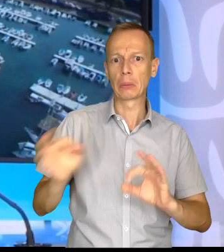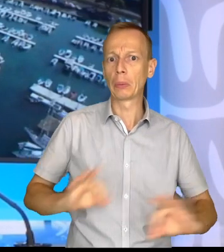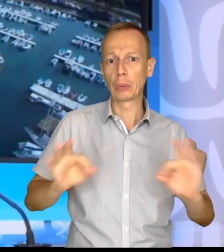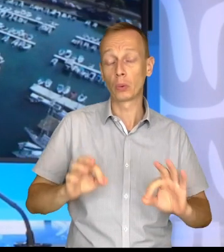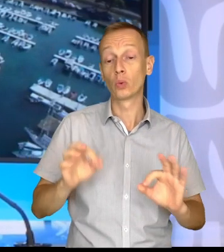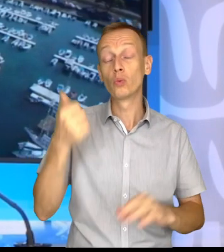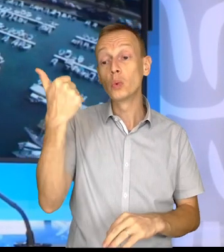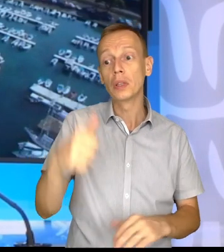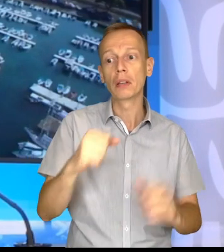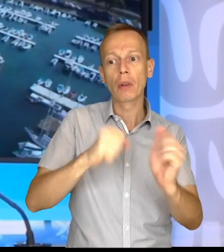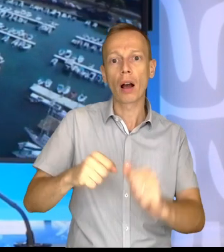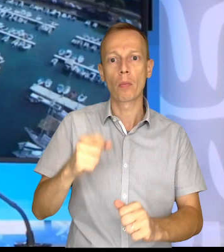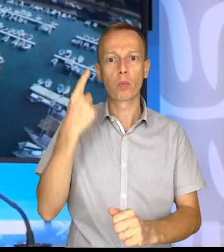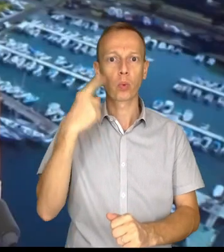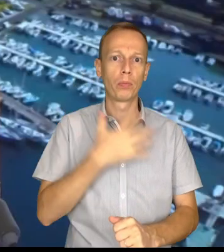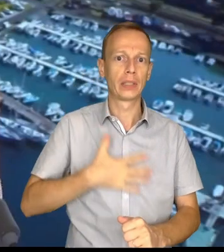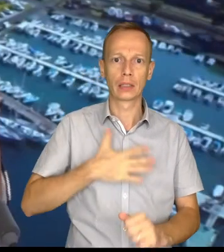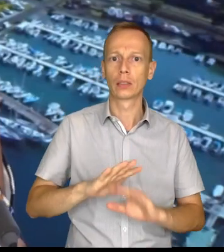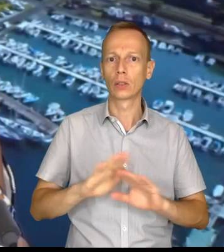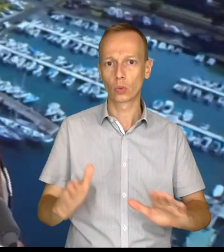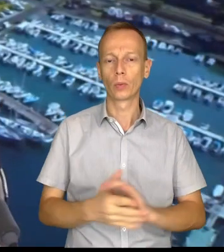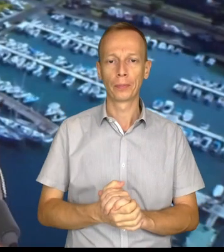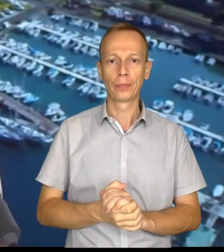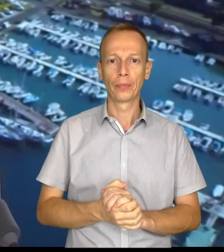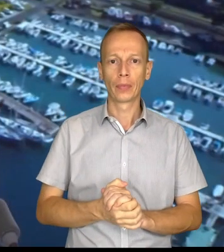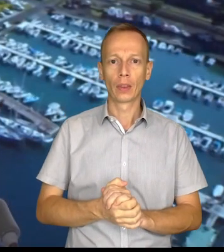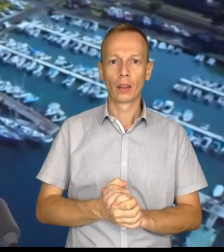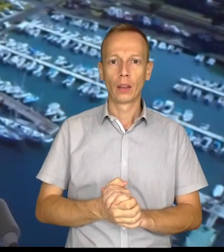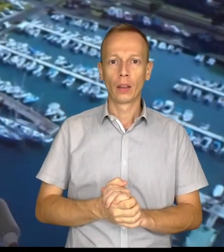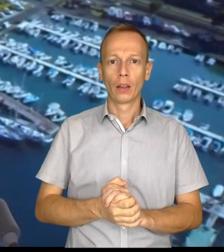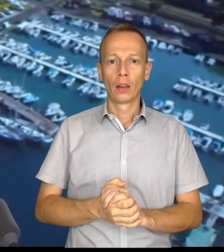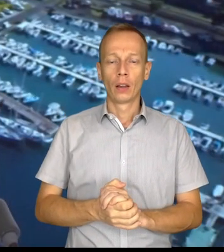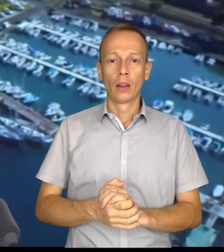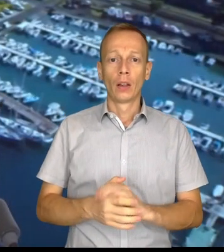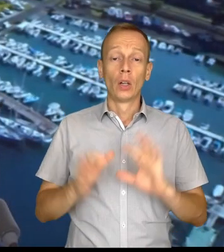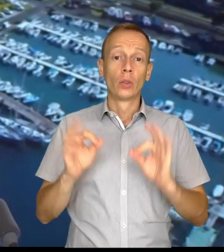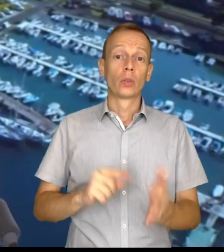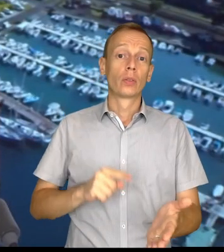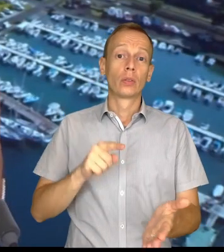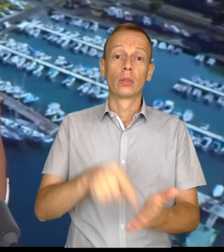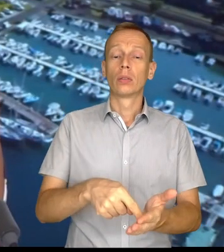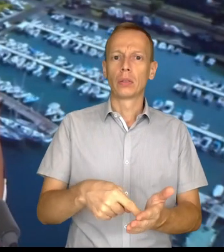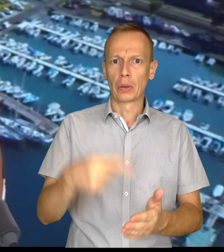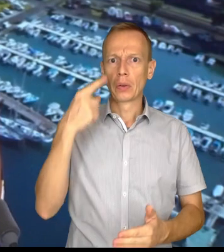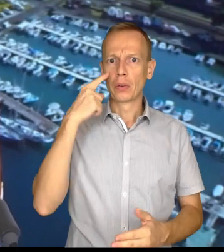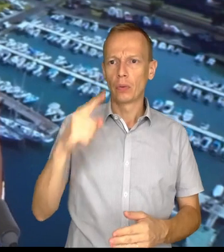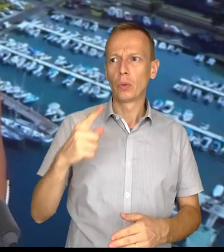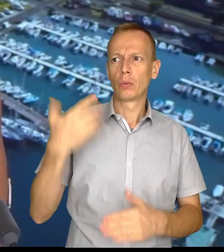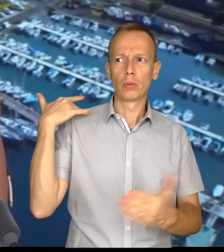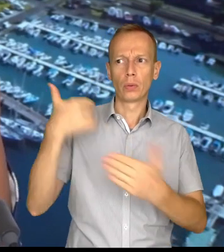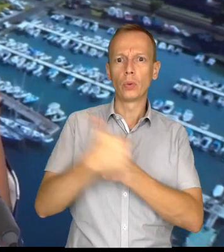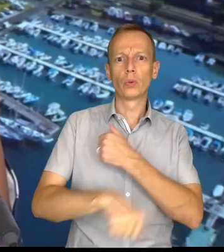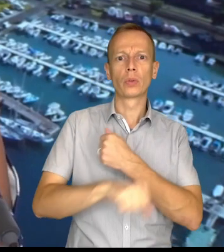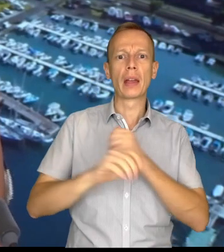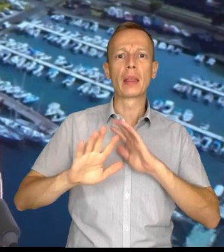ne ramait que pour le plaisir. Ceux qui ont fréquenté la plage de Tahara'a ont sûrement dû remarquer un voilier échoué depuis une